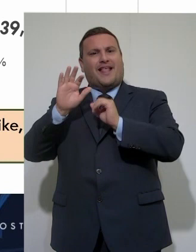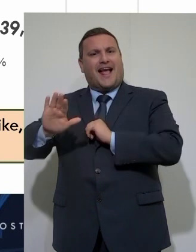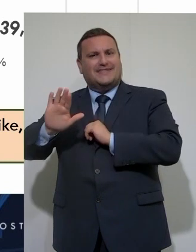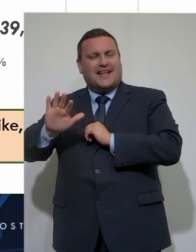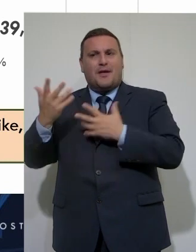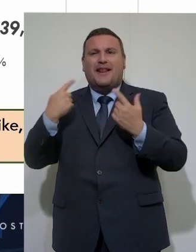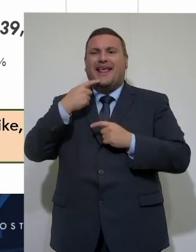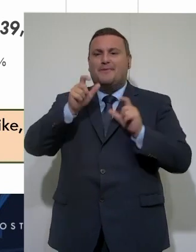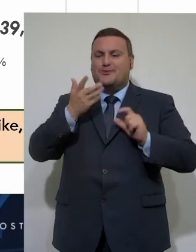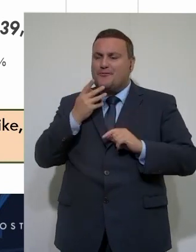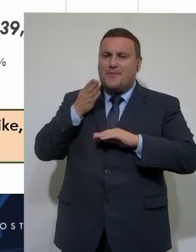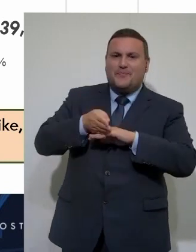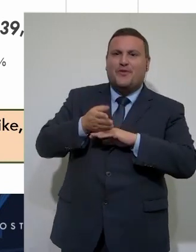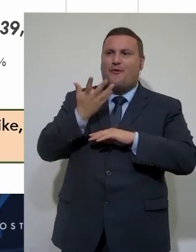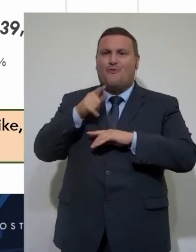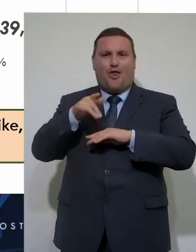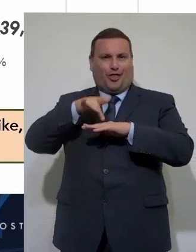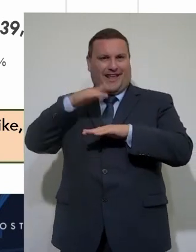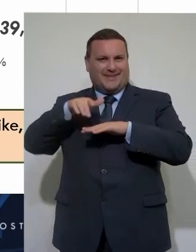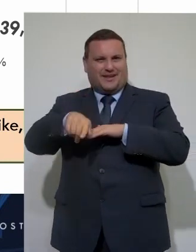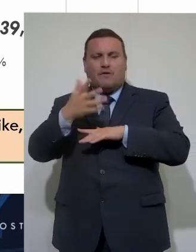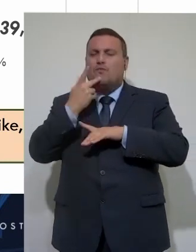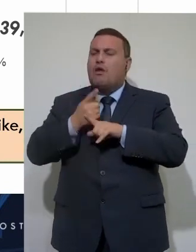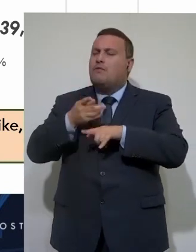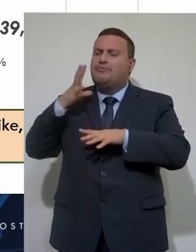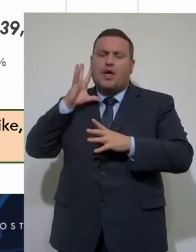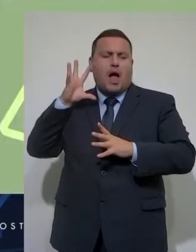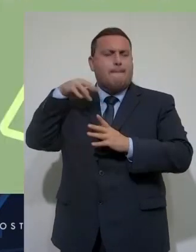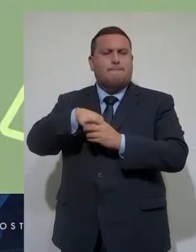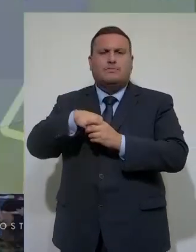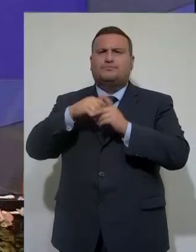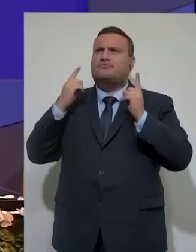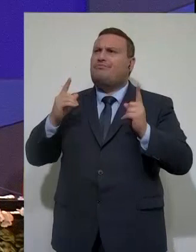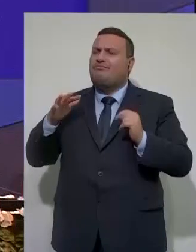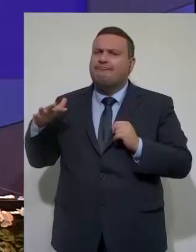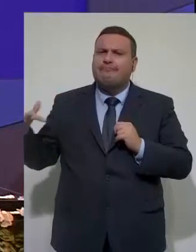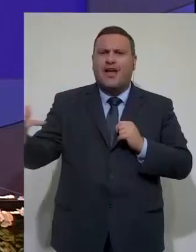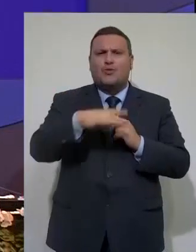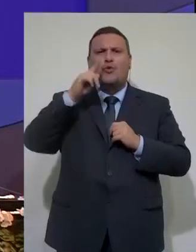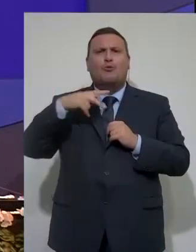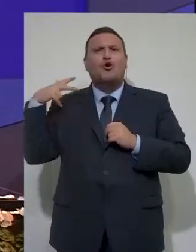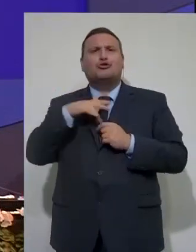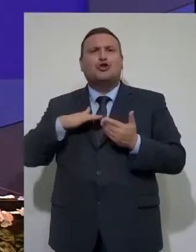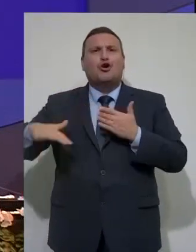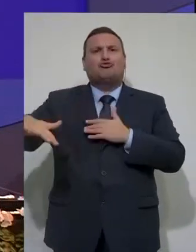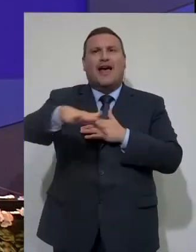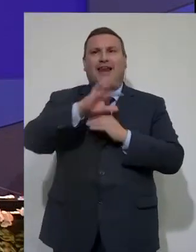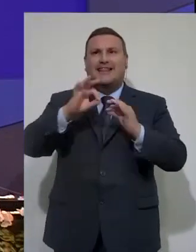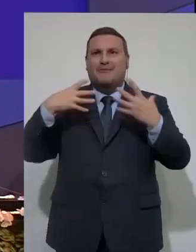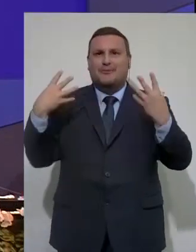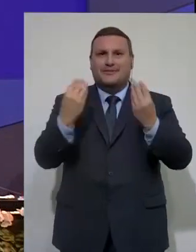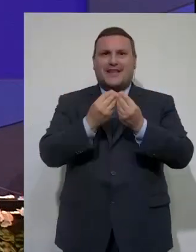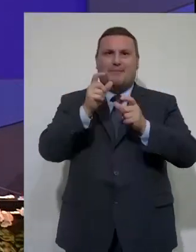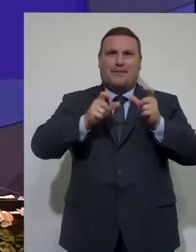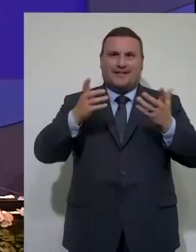fare un'esperienza immersiva non solo nel territorio, nel paesaggio, ma anche nella socialità del luogo che li ospita. Le strutture sono in